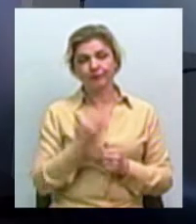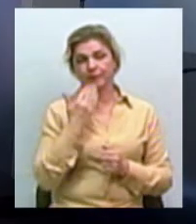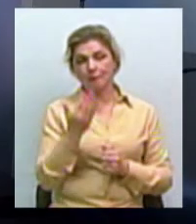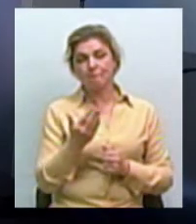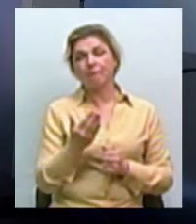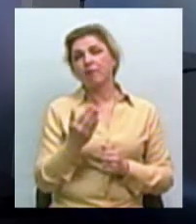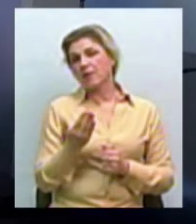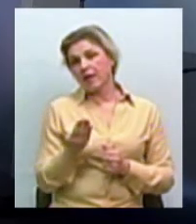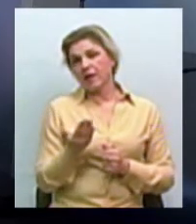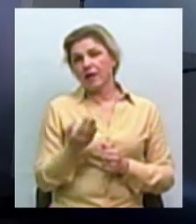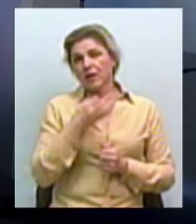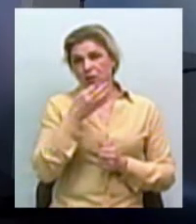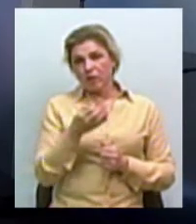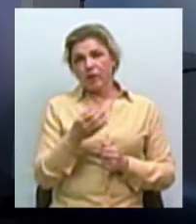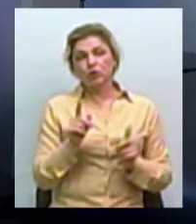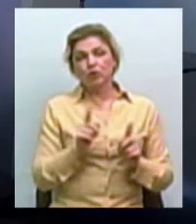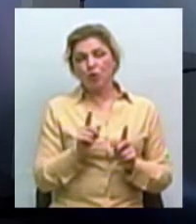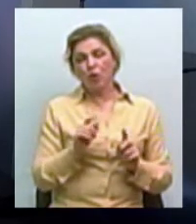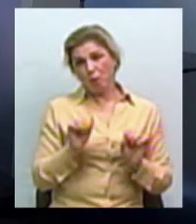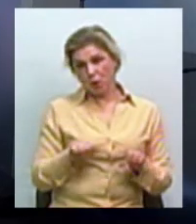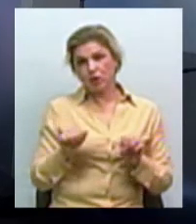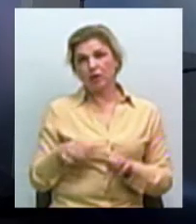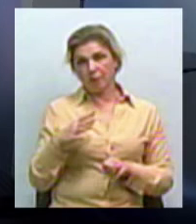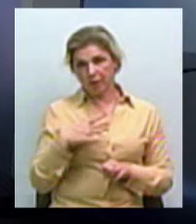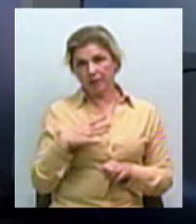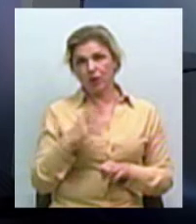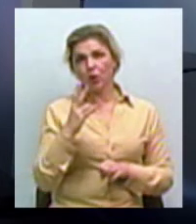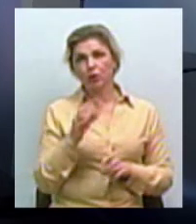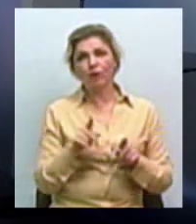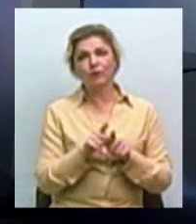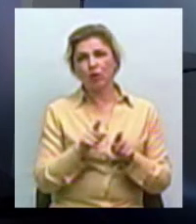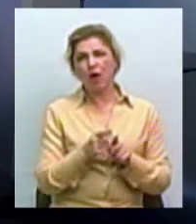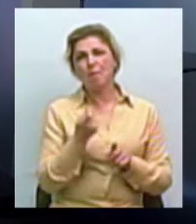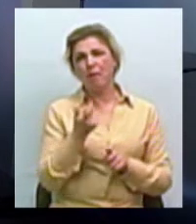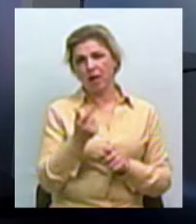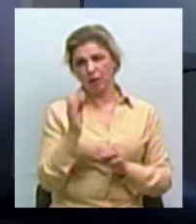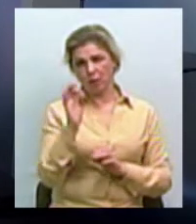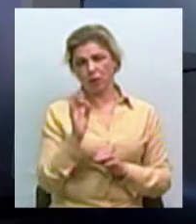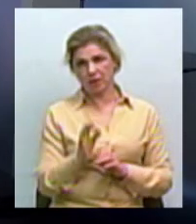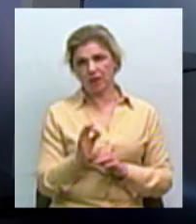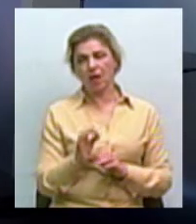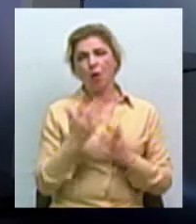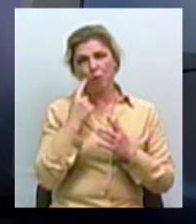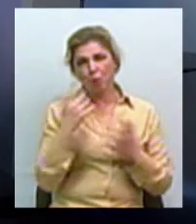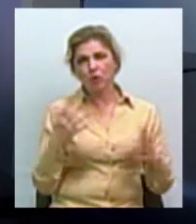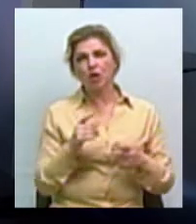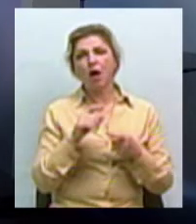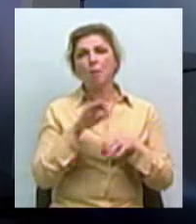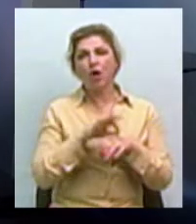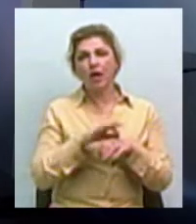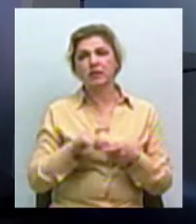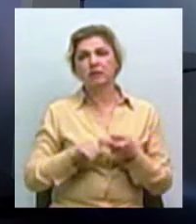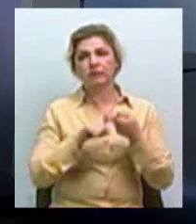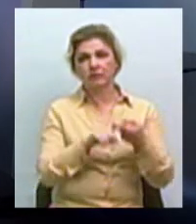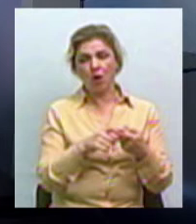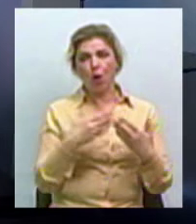є процент ймовірності, оскільки все рівно ця інфекція передається контактним шляхом, можливо. Але ж ми не